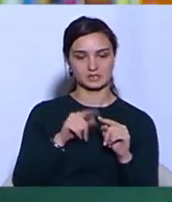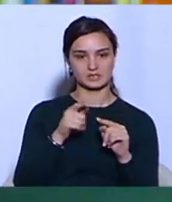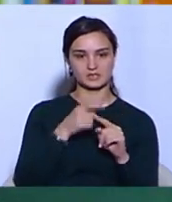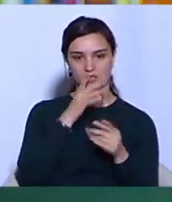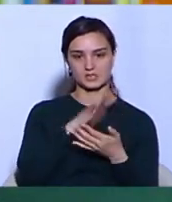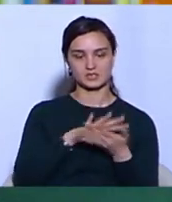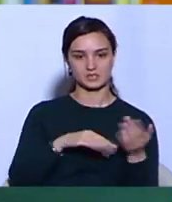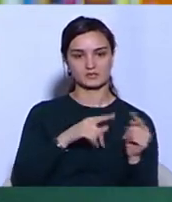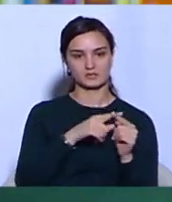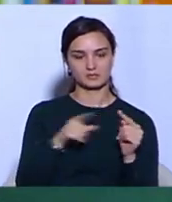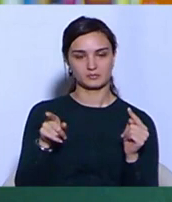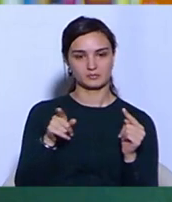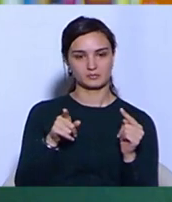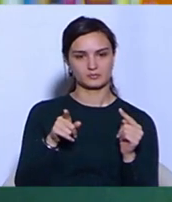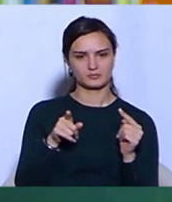საკმაოდ ხანგრძლივი პროცესია,